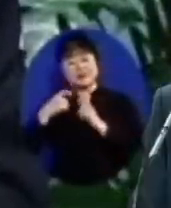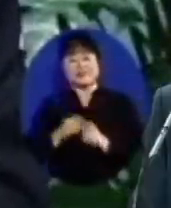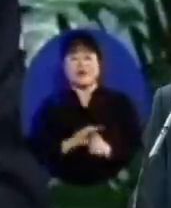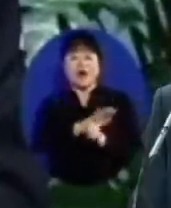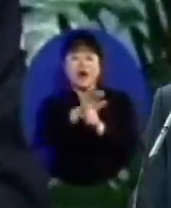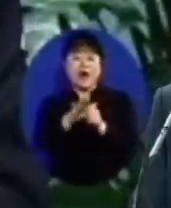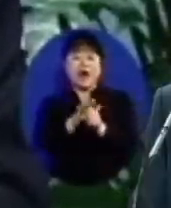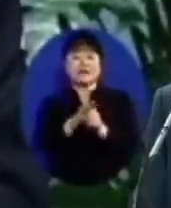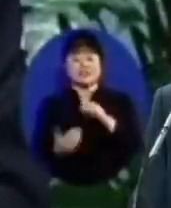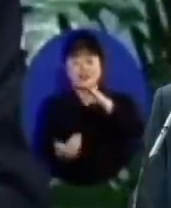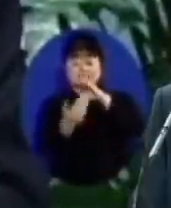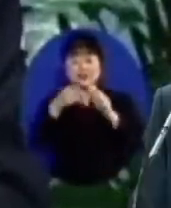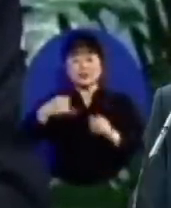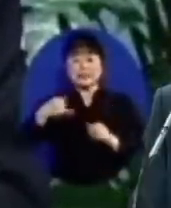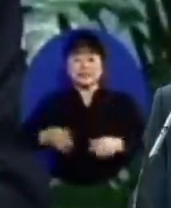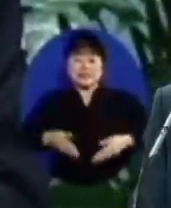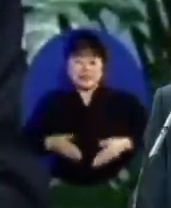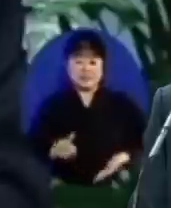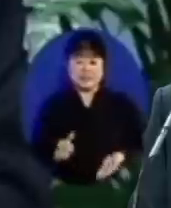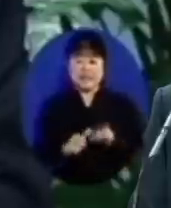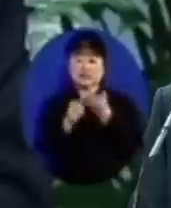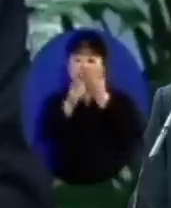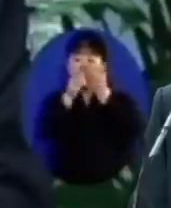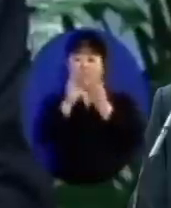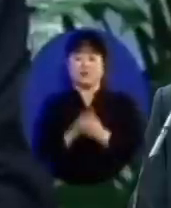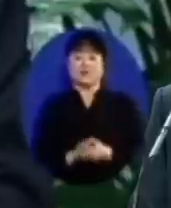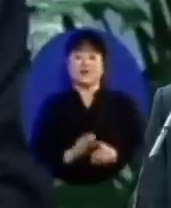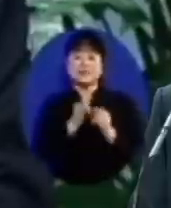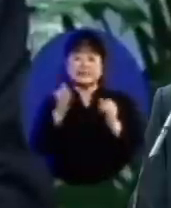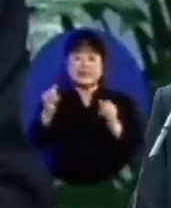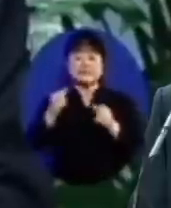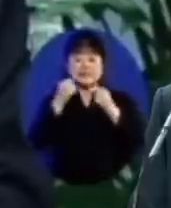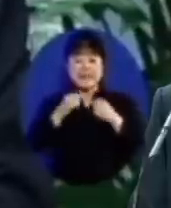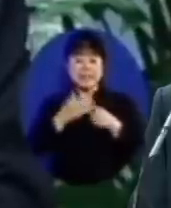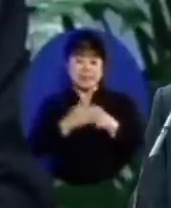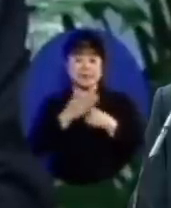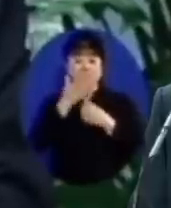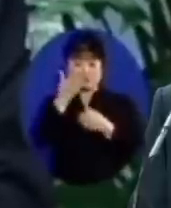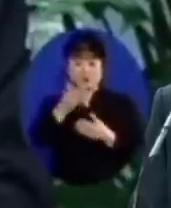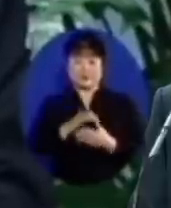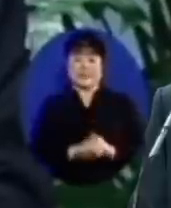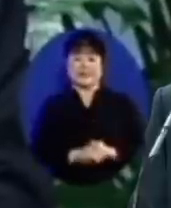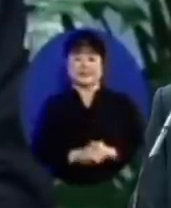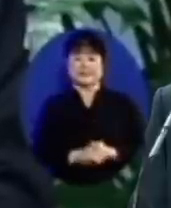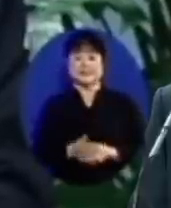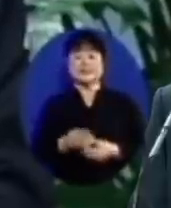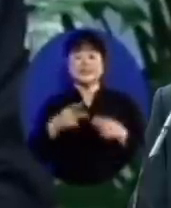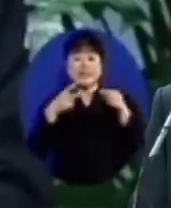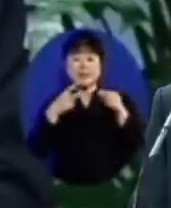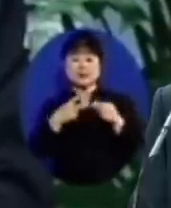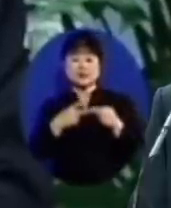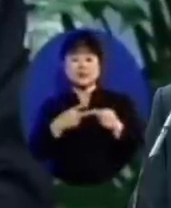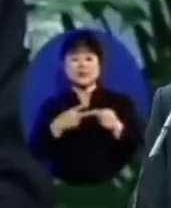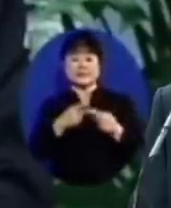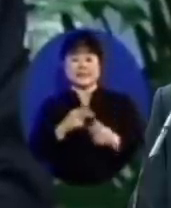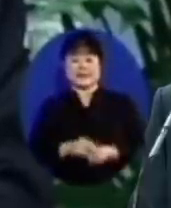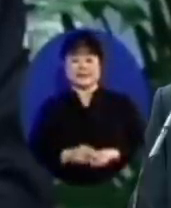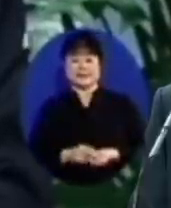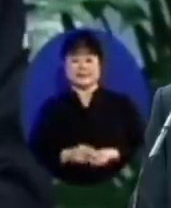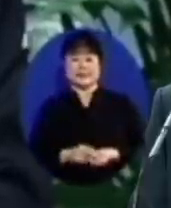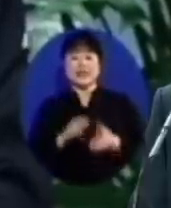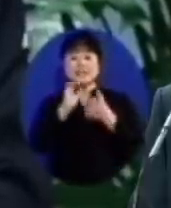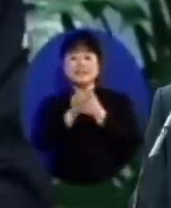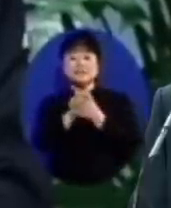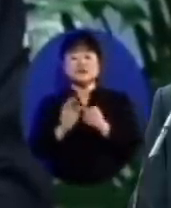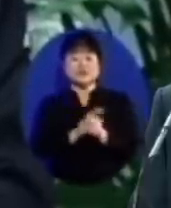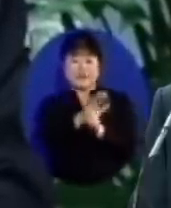가정을 이루게 되고 자녀를 양육하고 사람들이 살게 만들어주는 것입니다. 그 다음에 헬라어에서는